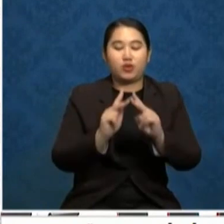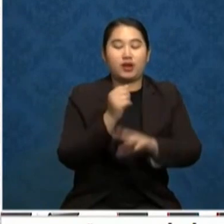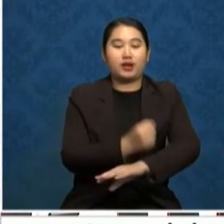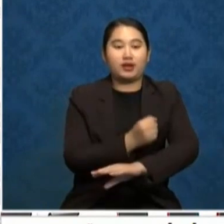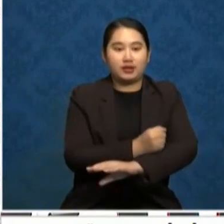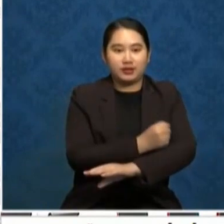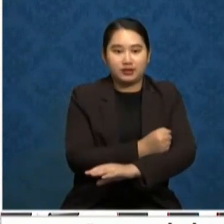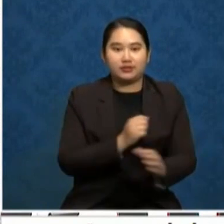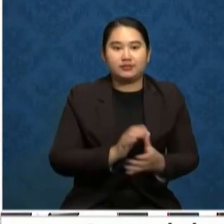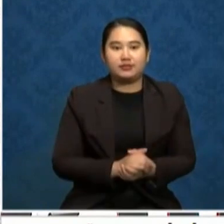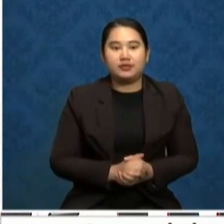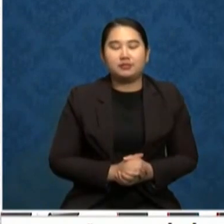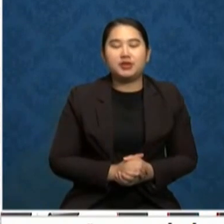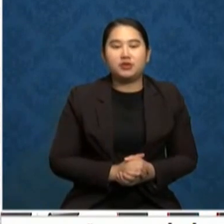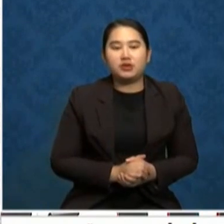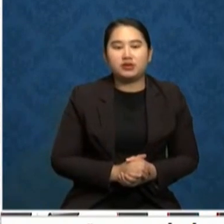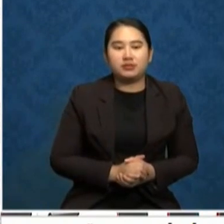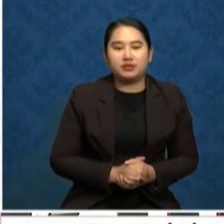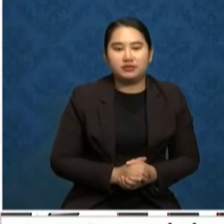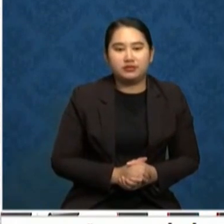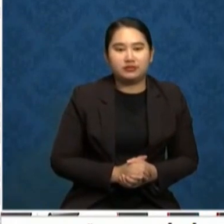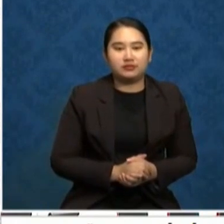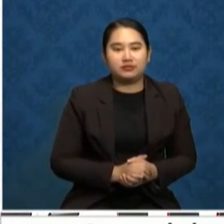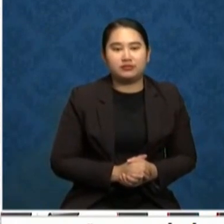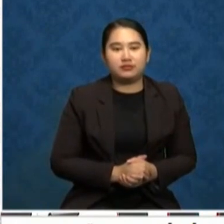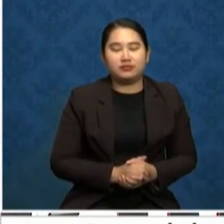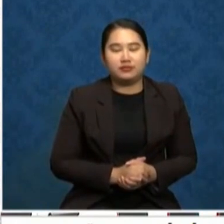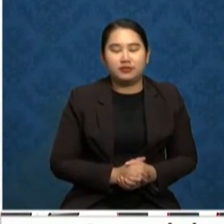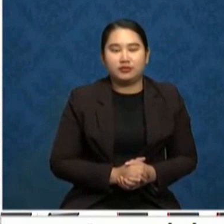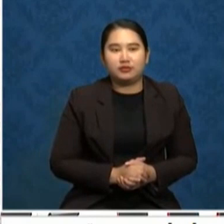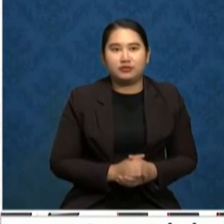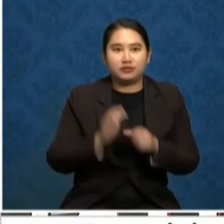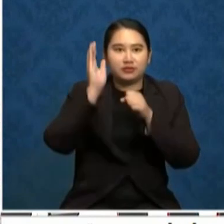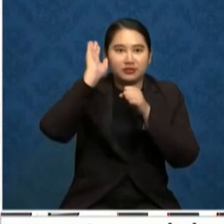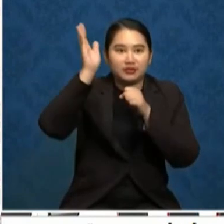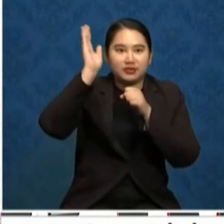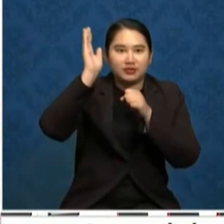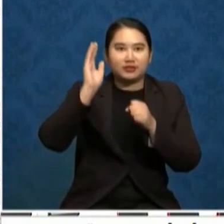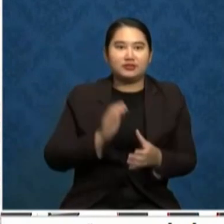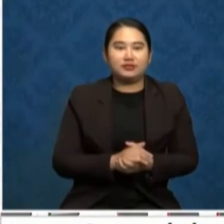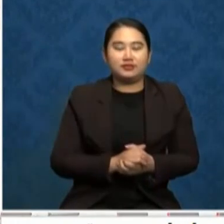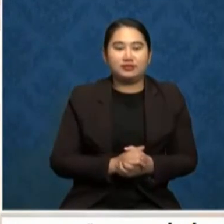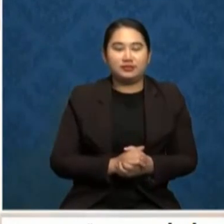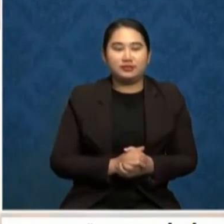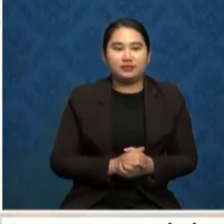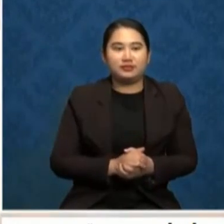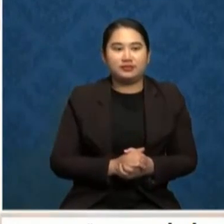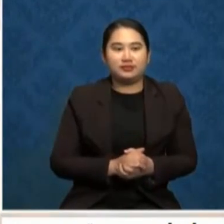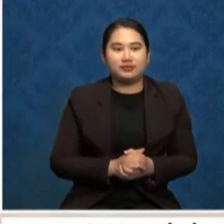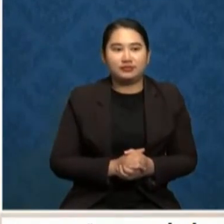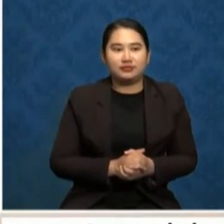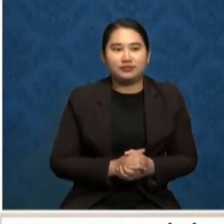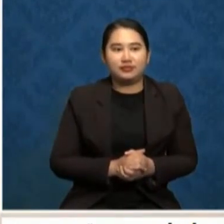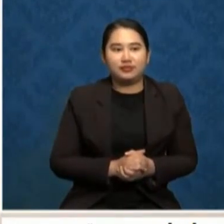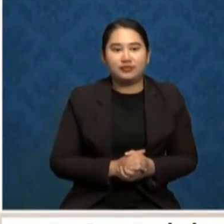านในส่วนของผู้อภิปรายก็คือท่านสส.สหัสสวัสดิ์คุ้มคงนะ